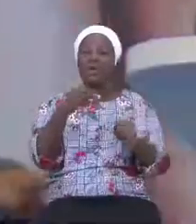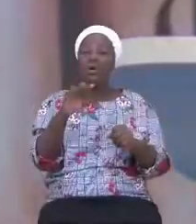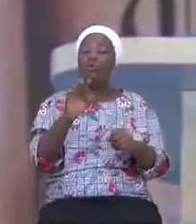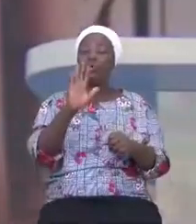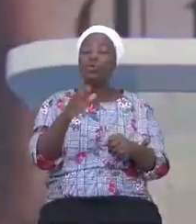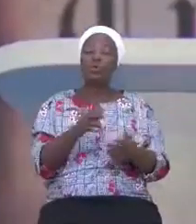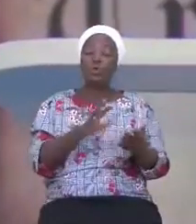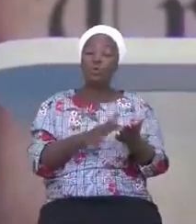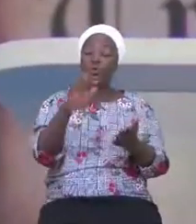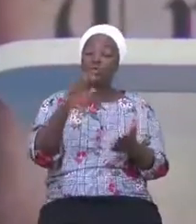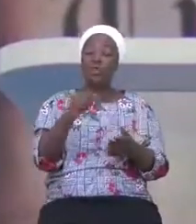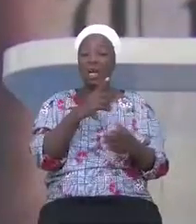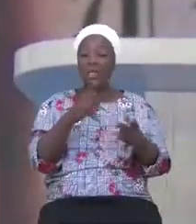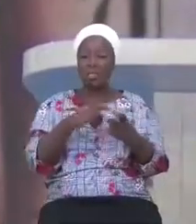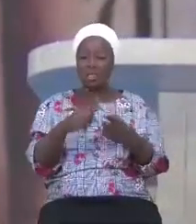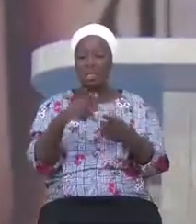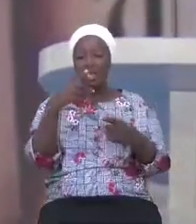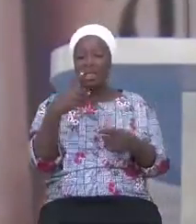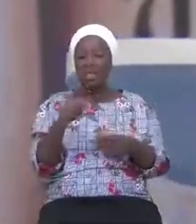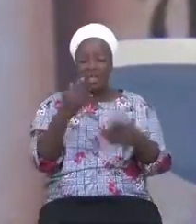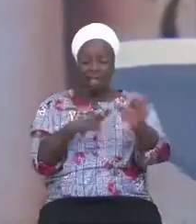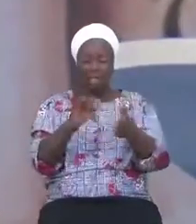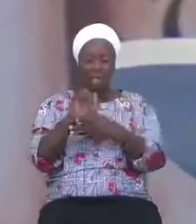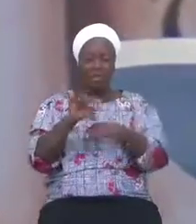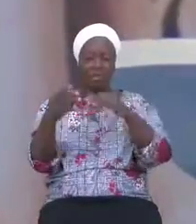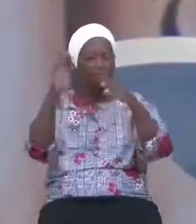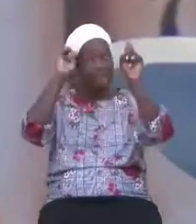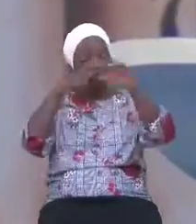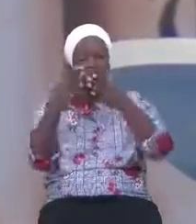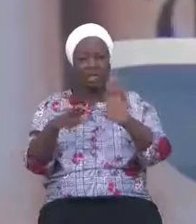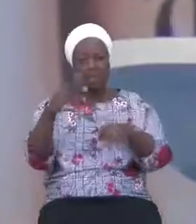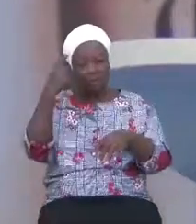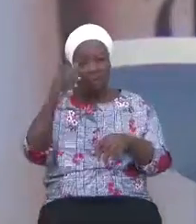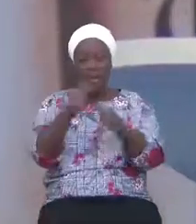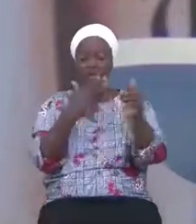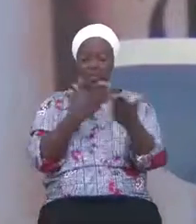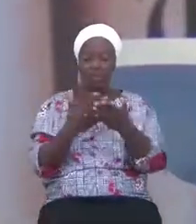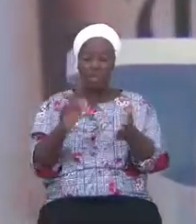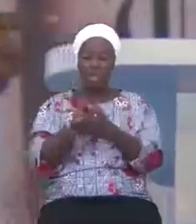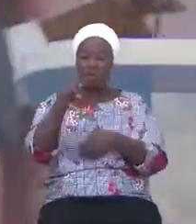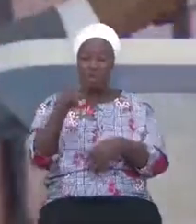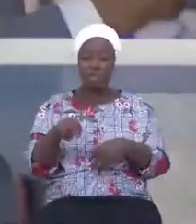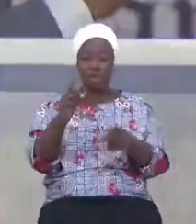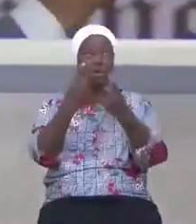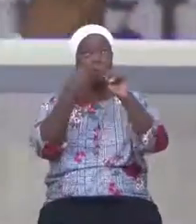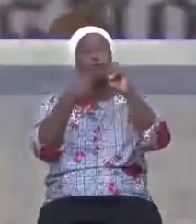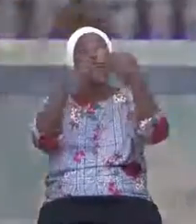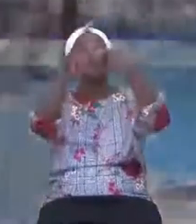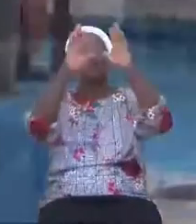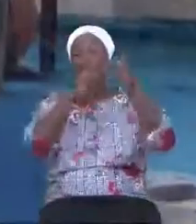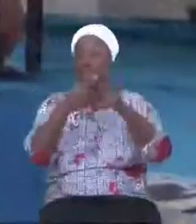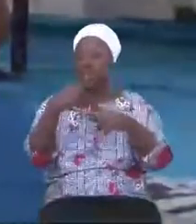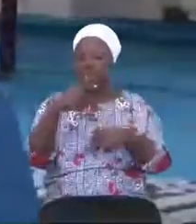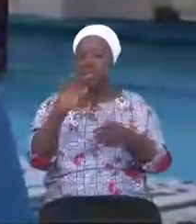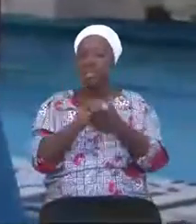la mort qu'il aurait à souffrir pour que toute bonne chose dont tu as besoin venant du ciel. Et il dit, cette